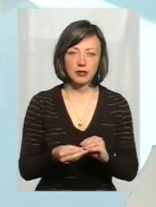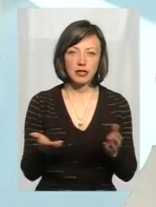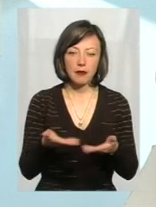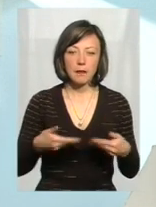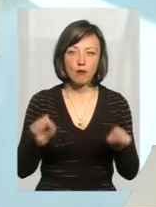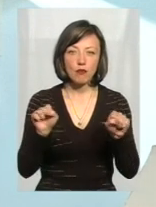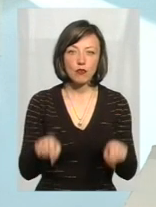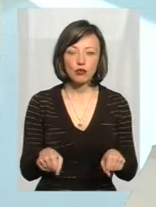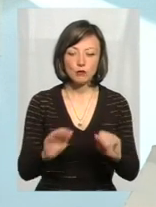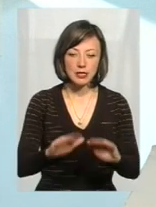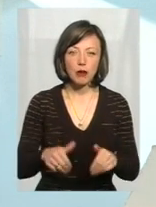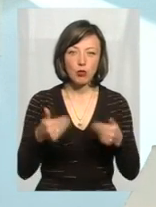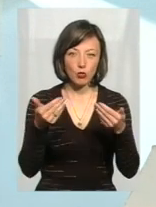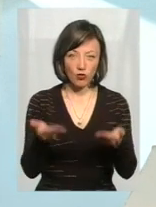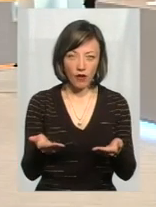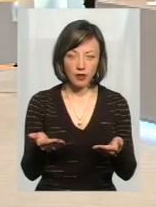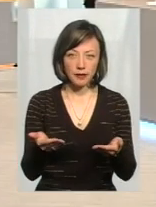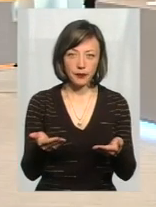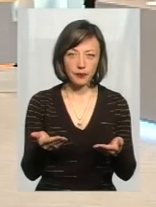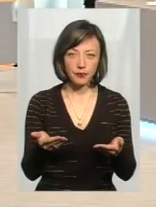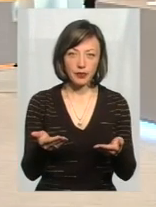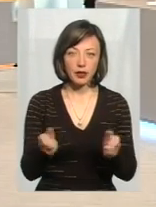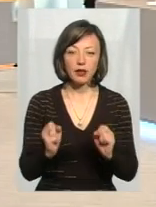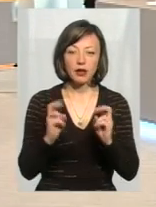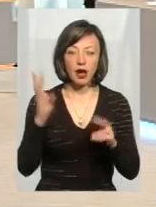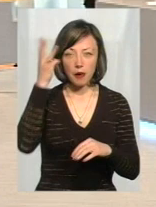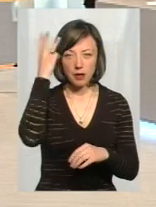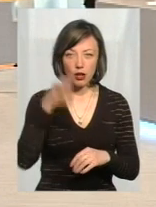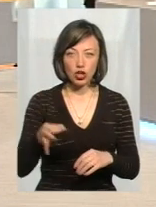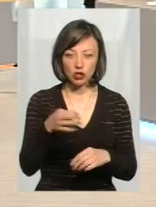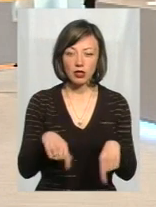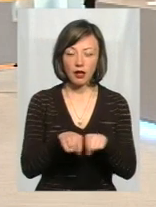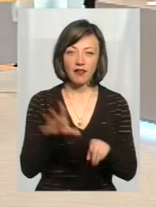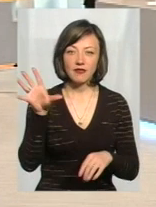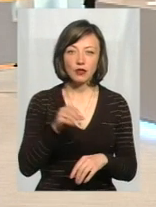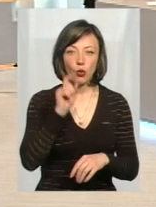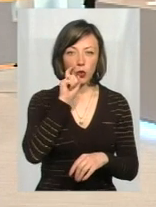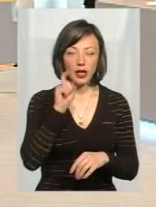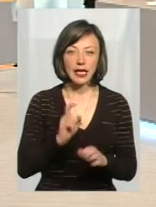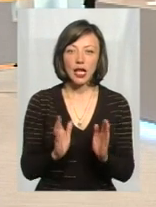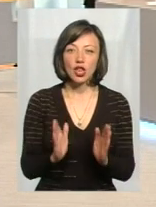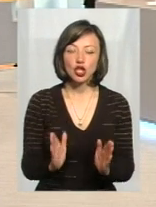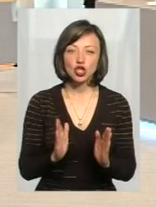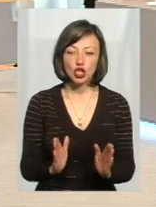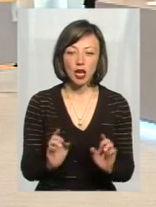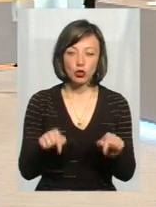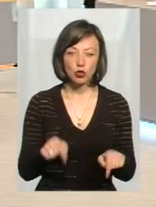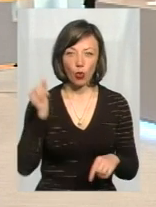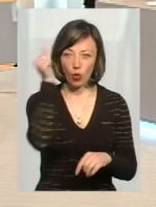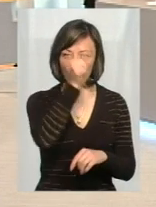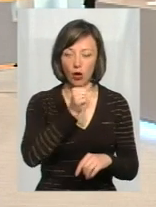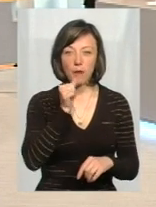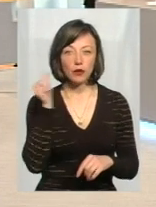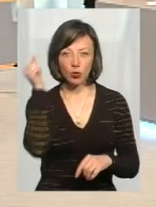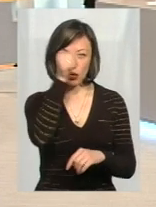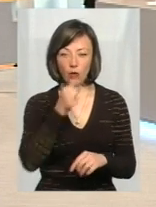ми можемо запропонувати, як Хмельниччина, так і вся Україна, лише цього року, того року